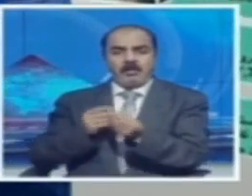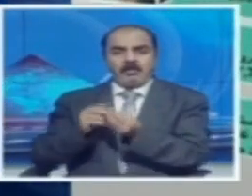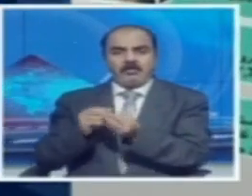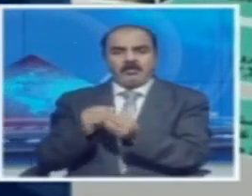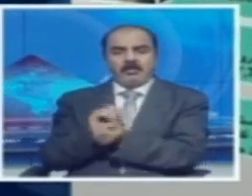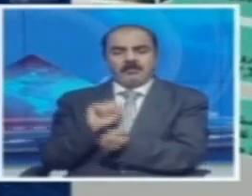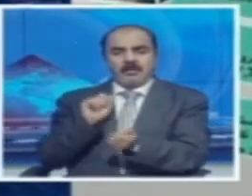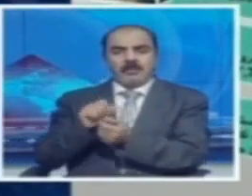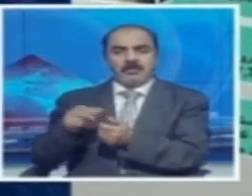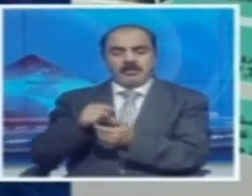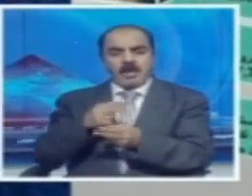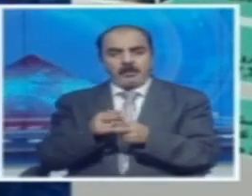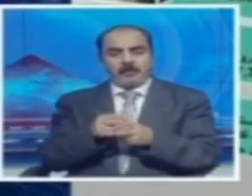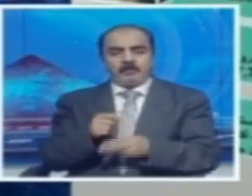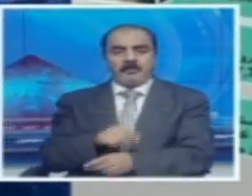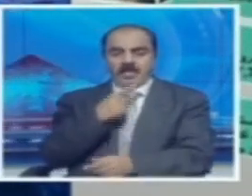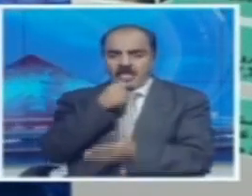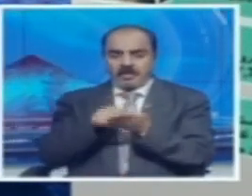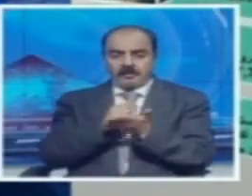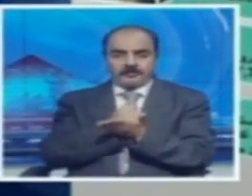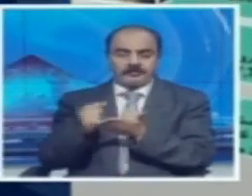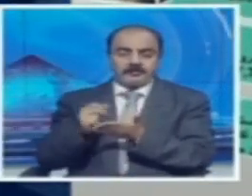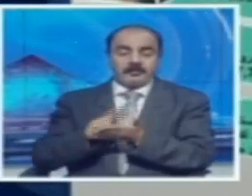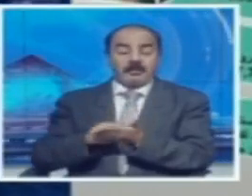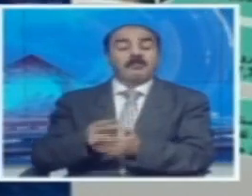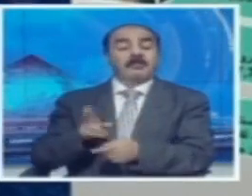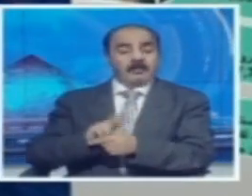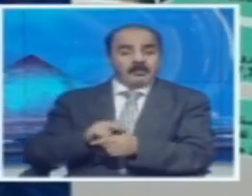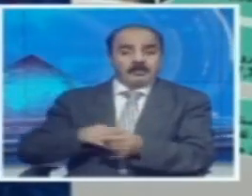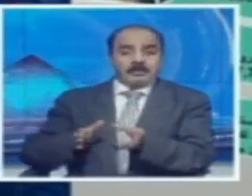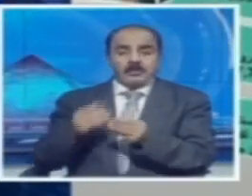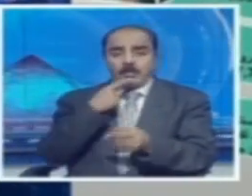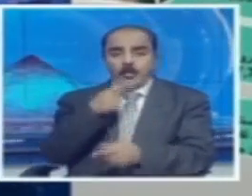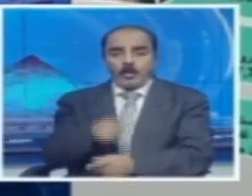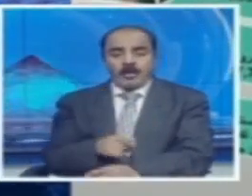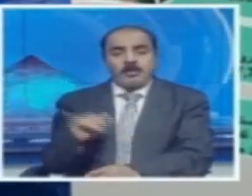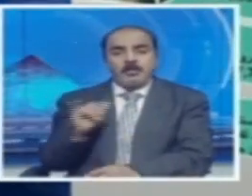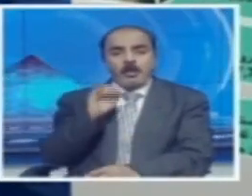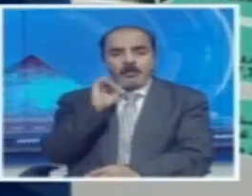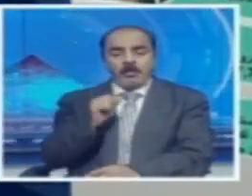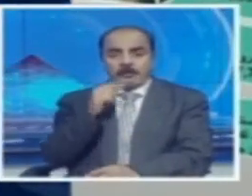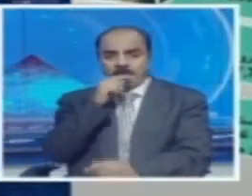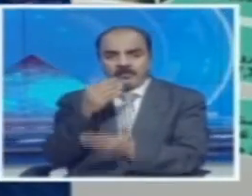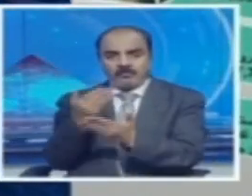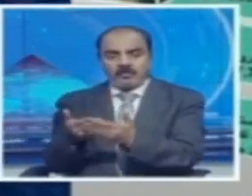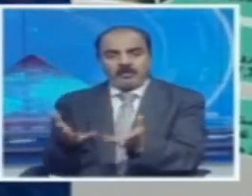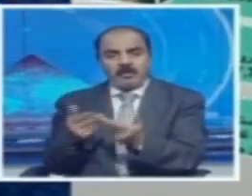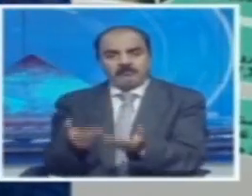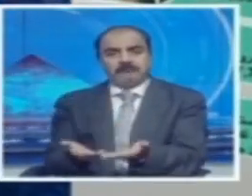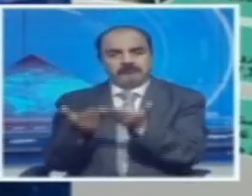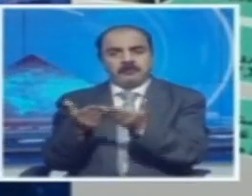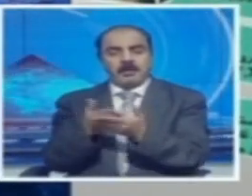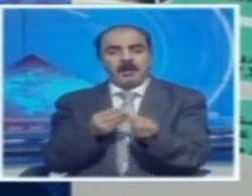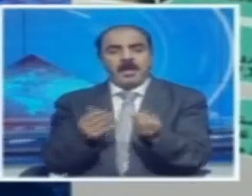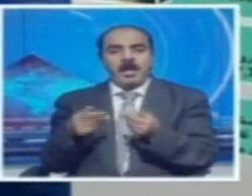الإعاقة والمتحررين من الأمية، موضحا أن صندوق التنمية المحلية يعزز من تمكين المرأة اقتصاديا، حيث